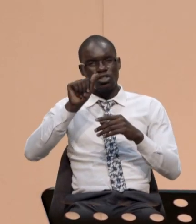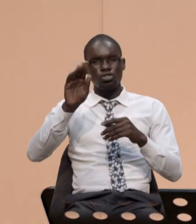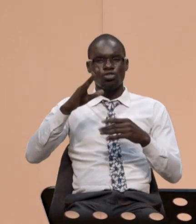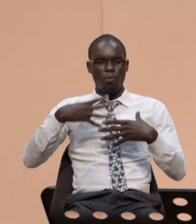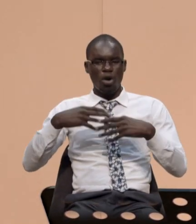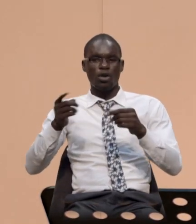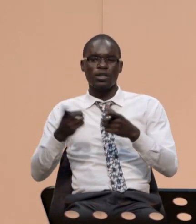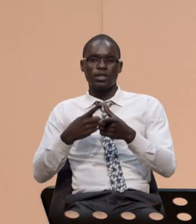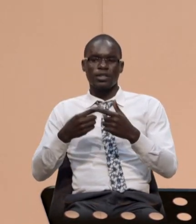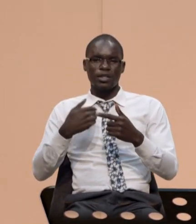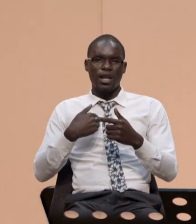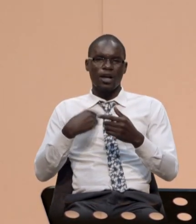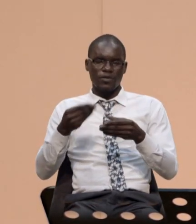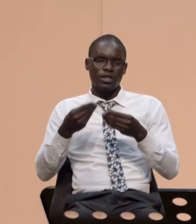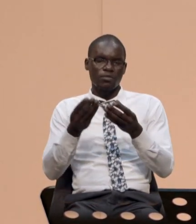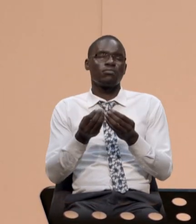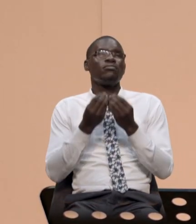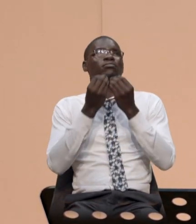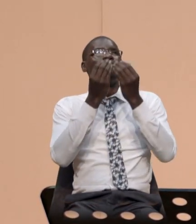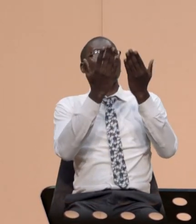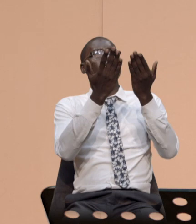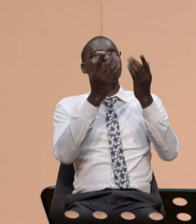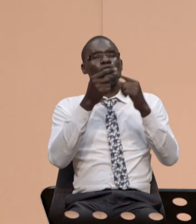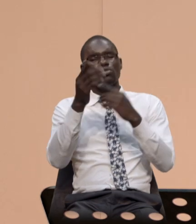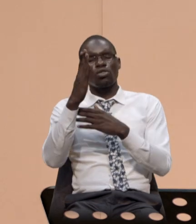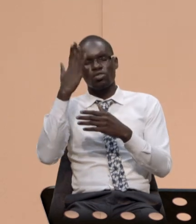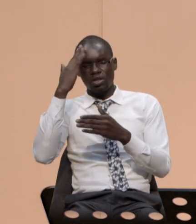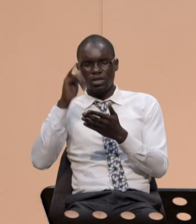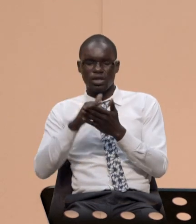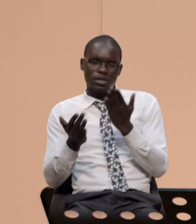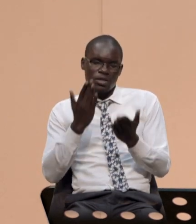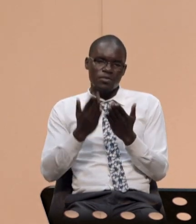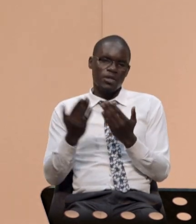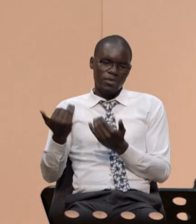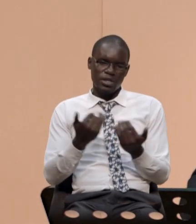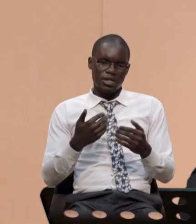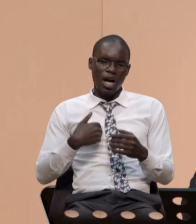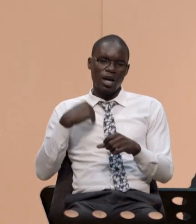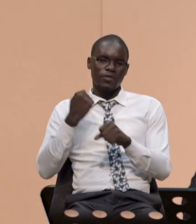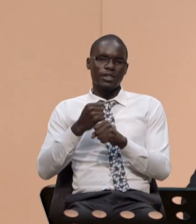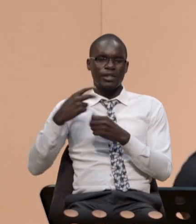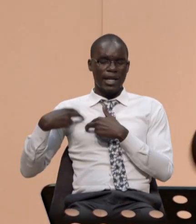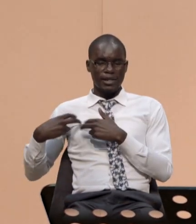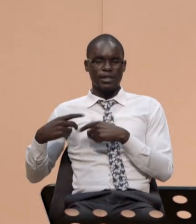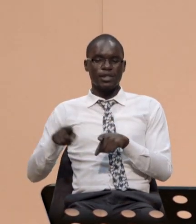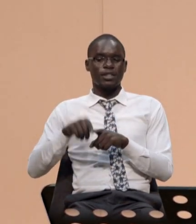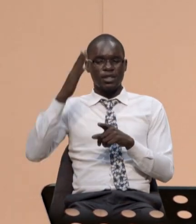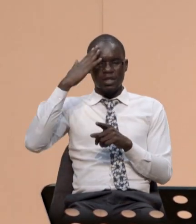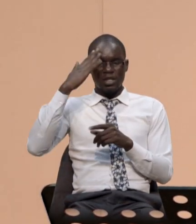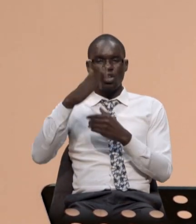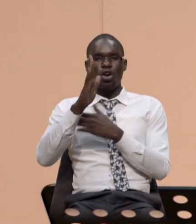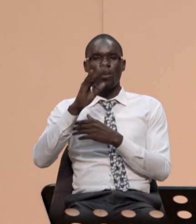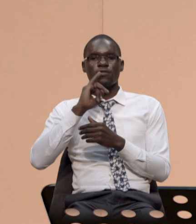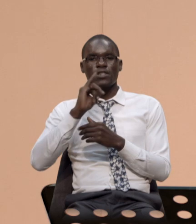asubuhi, aenda toe sadaka zake, kwa sababu akijua yawezekana watoto wamefanya dhambi. Watumishi wa Bwana, alijua ya kwamba Mungu ni